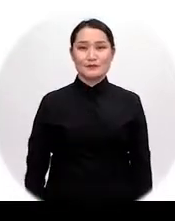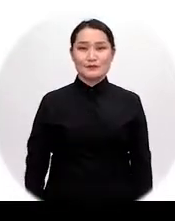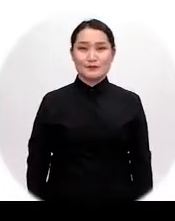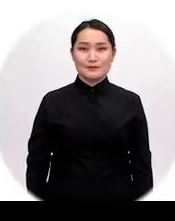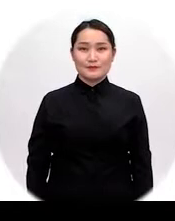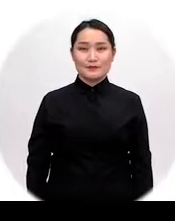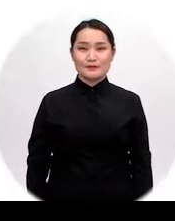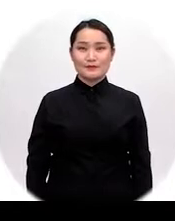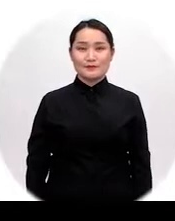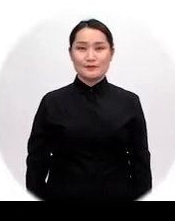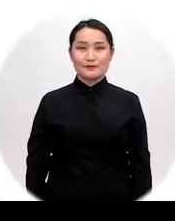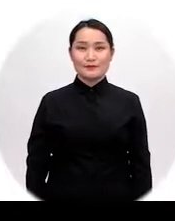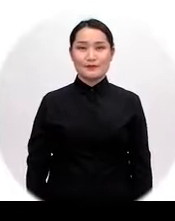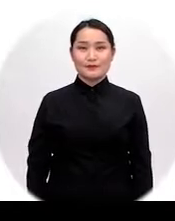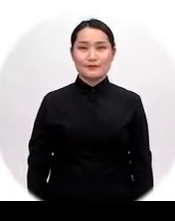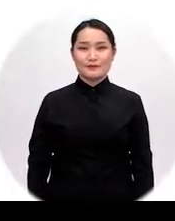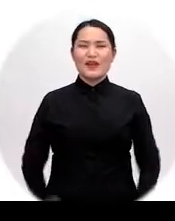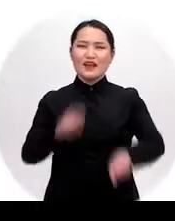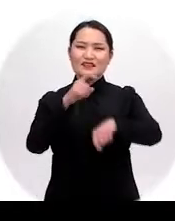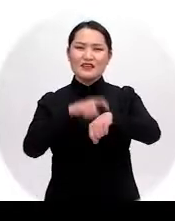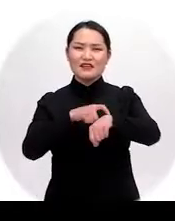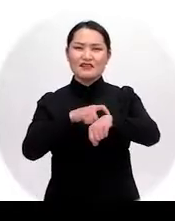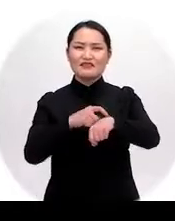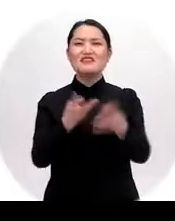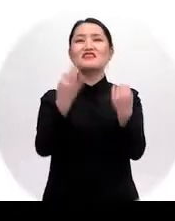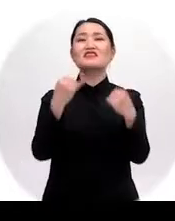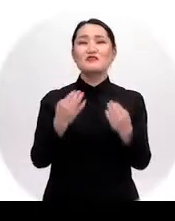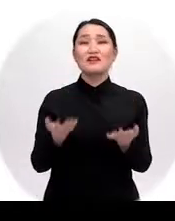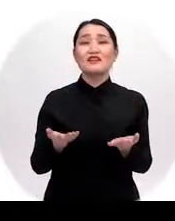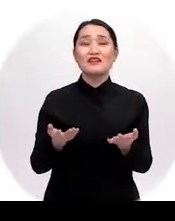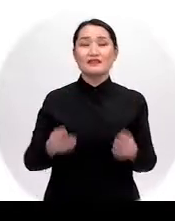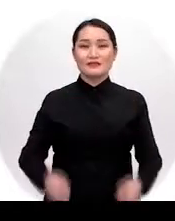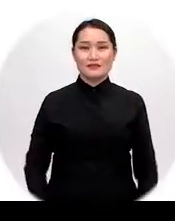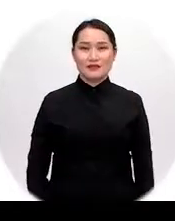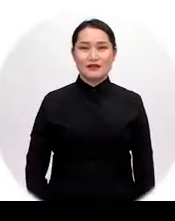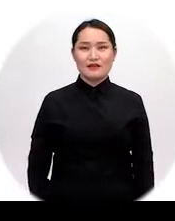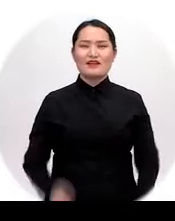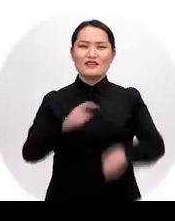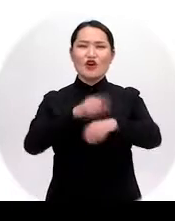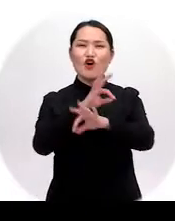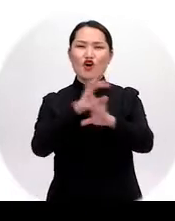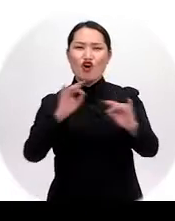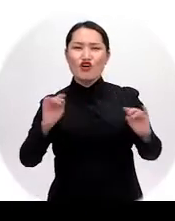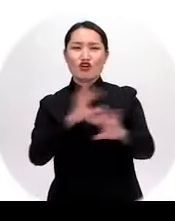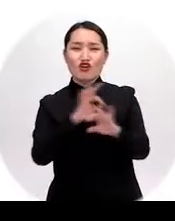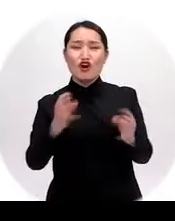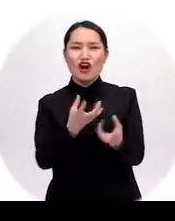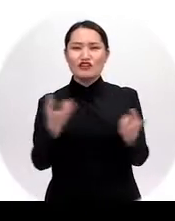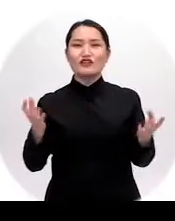дээр цаг хэдэн янз байна? Тийм ээ, цаг бол маш олон янз байдаг.